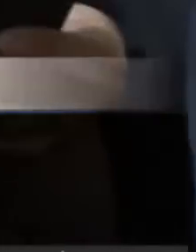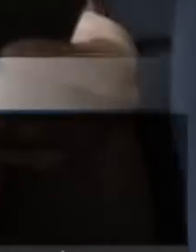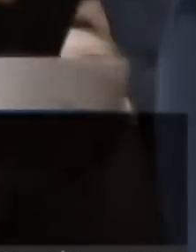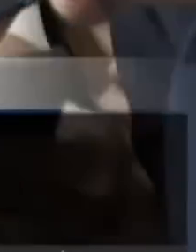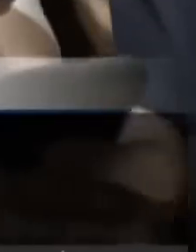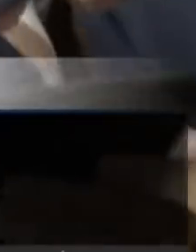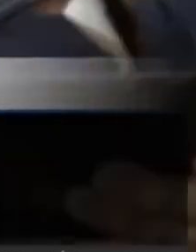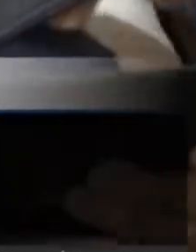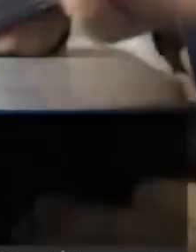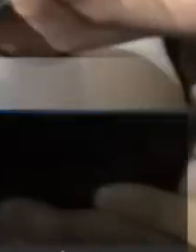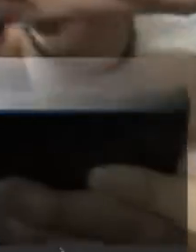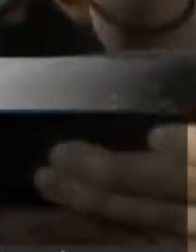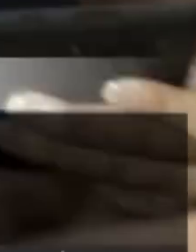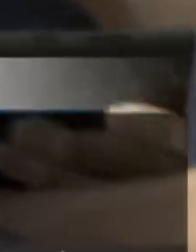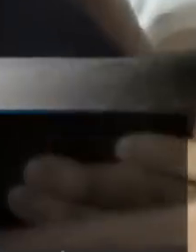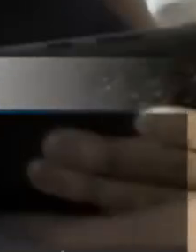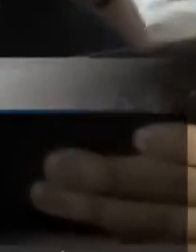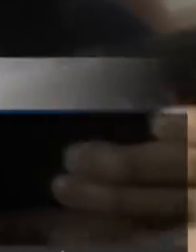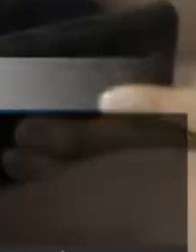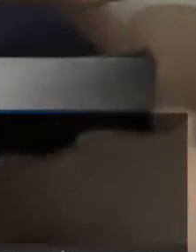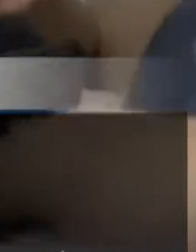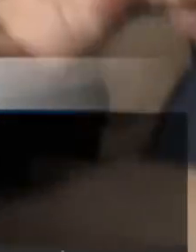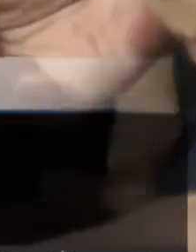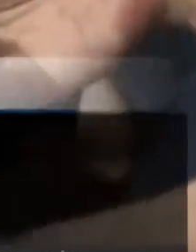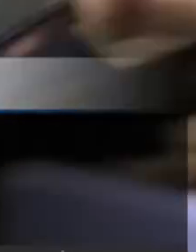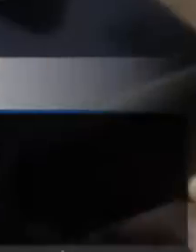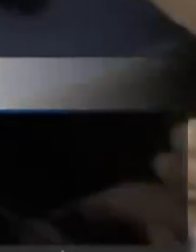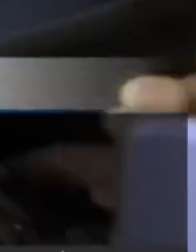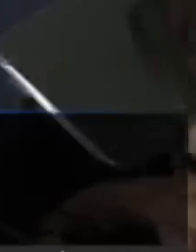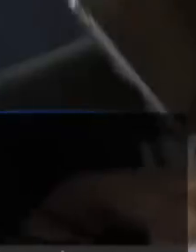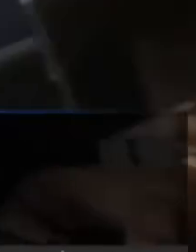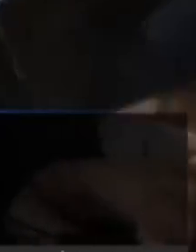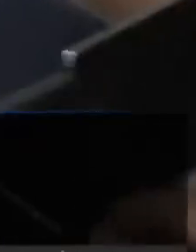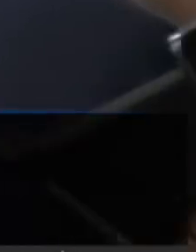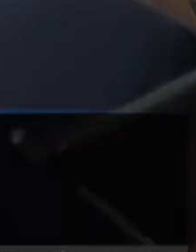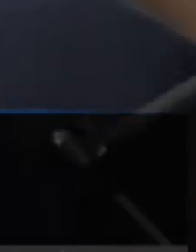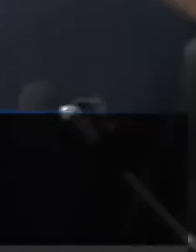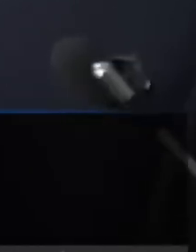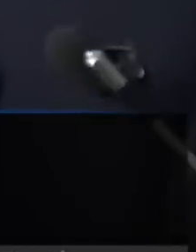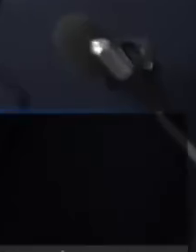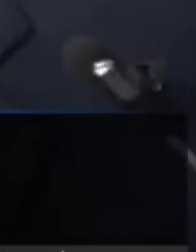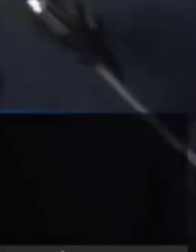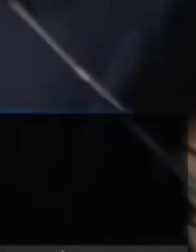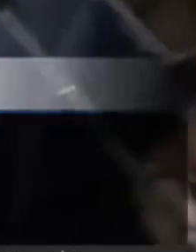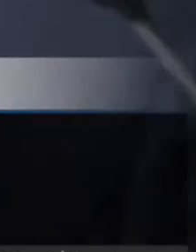당연합니다 모든 곳에 준비를 감수를 할 준비가 되어 있습니다